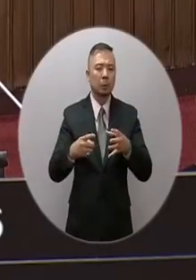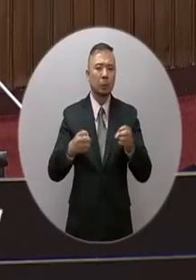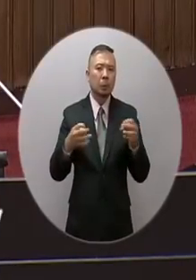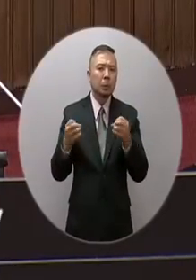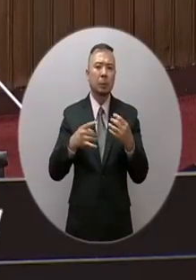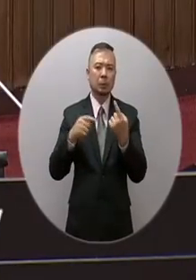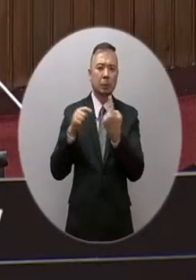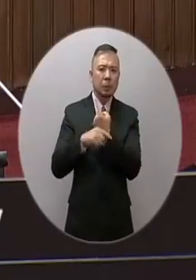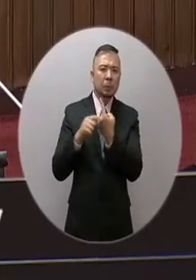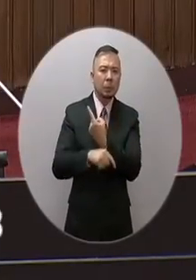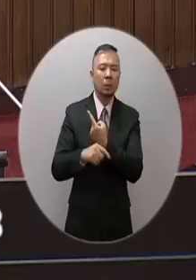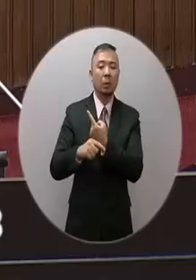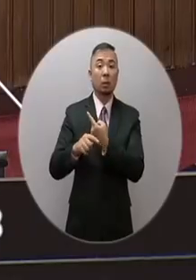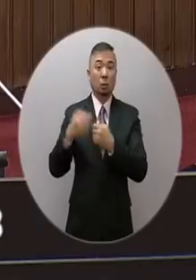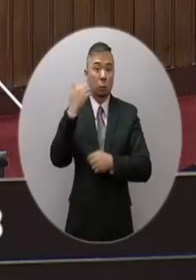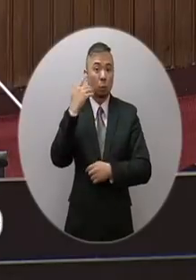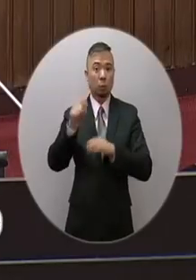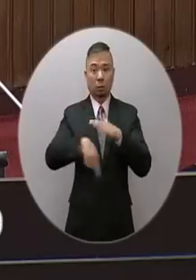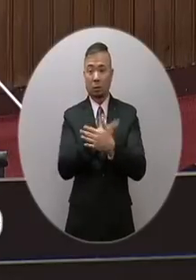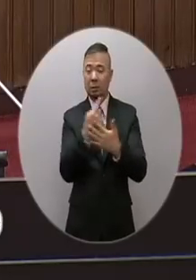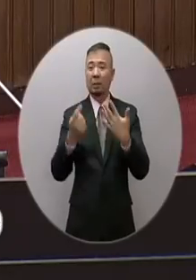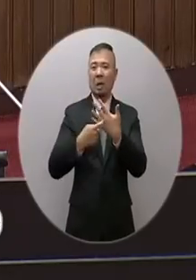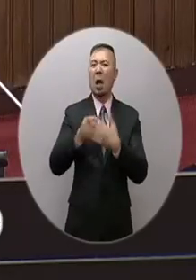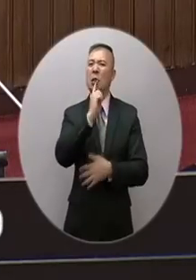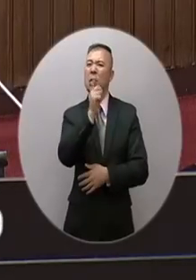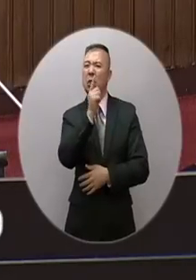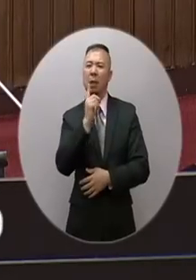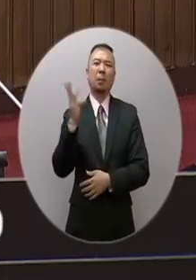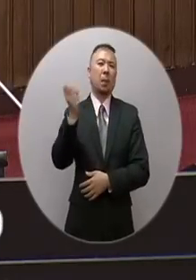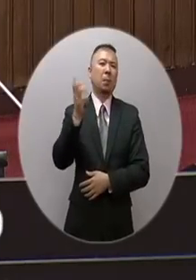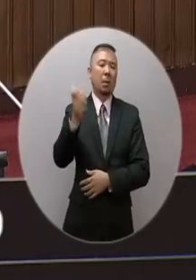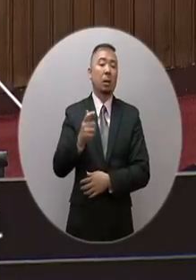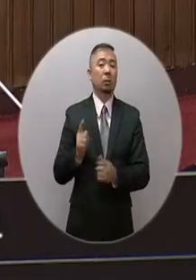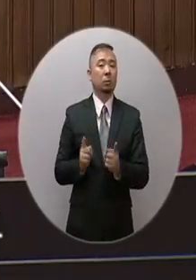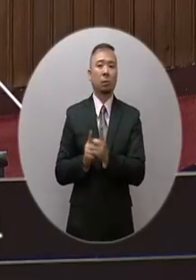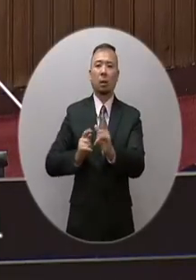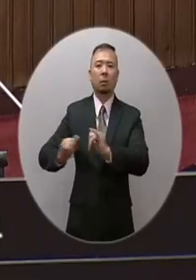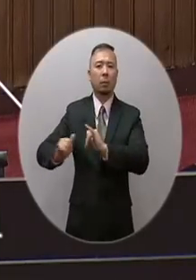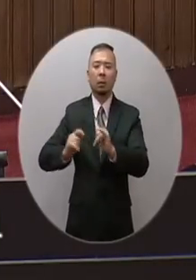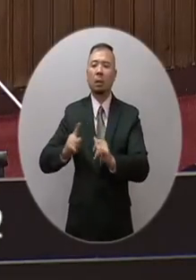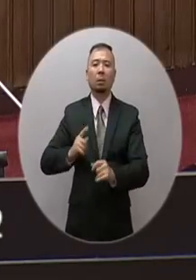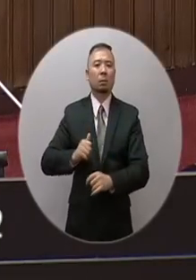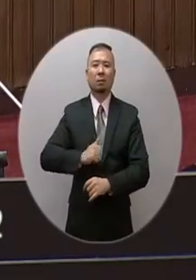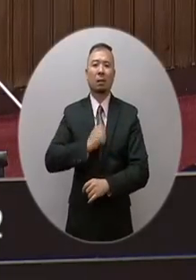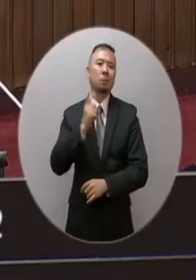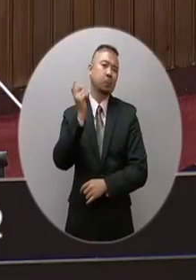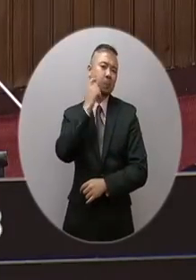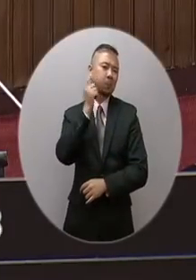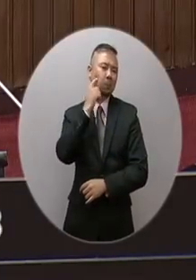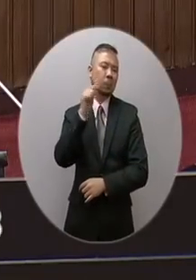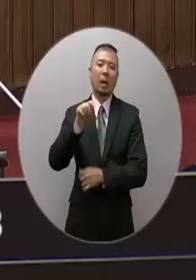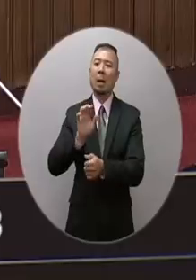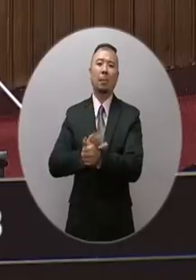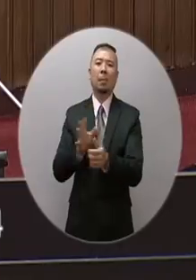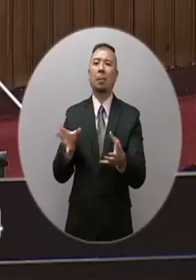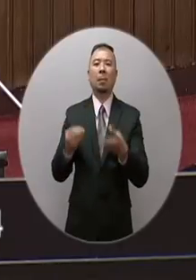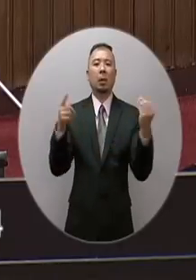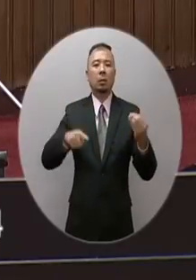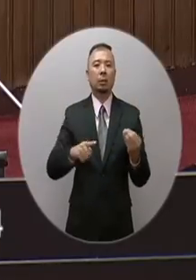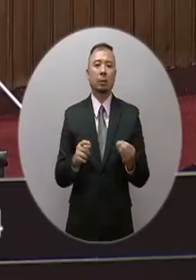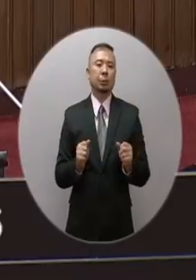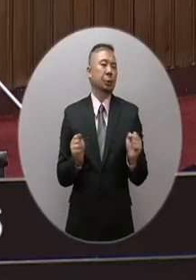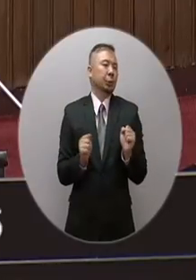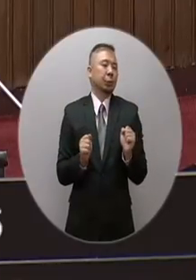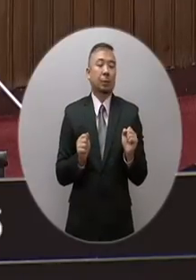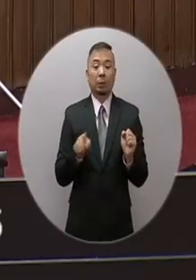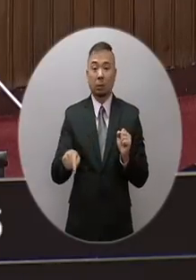则再多的口号声明，对人民而言都因不切实际而无感，能感甚至于